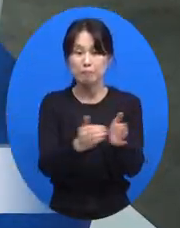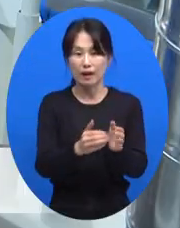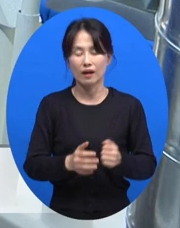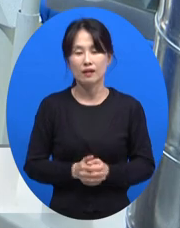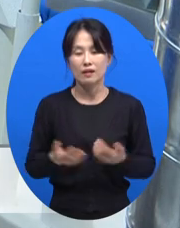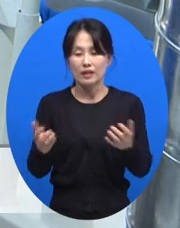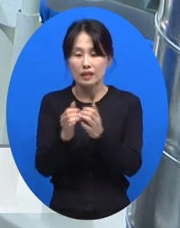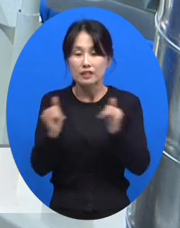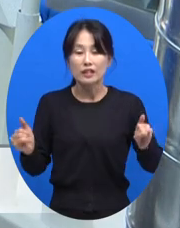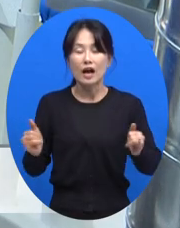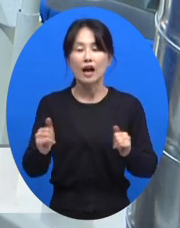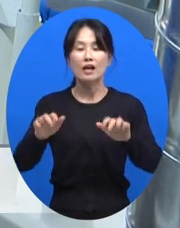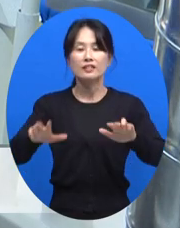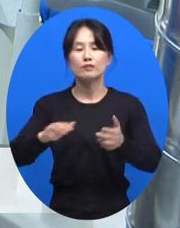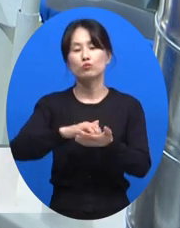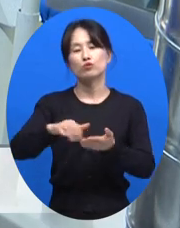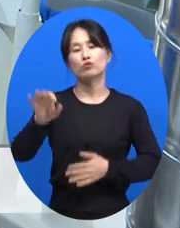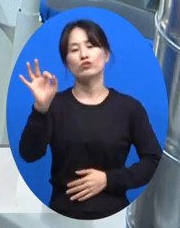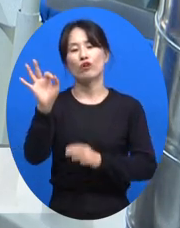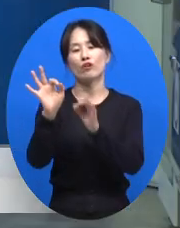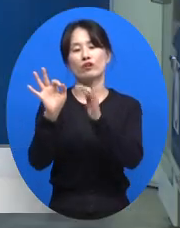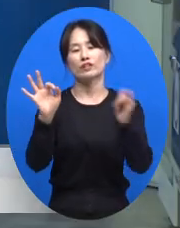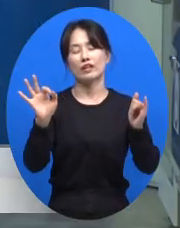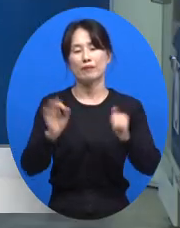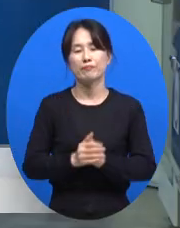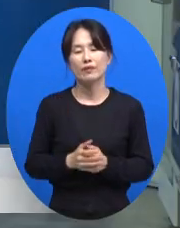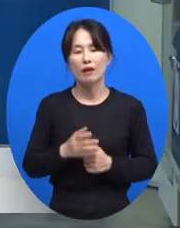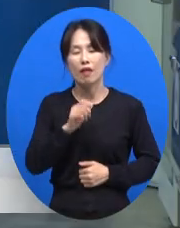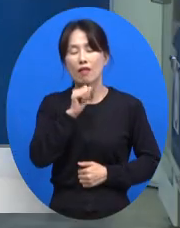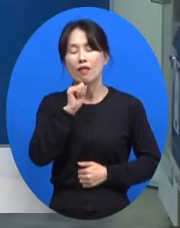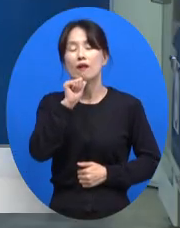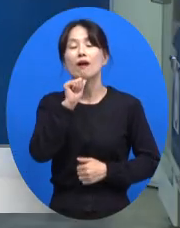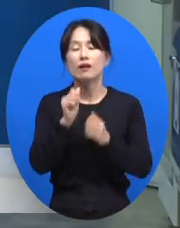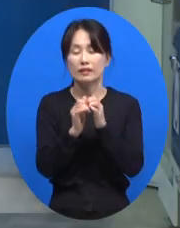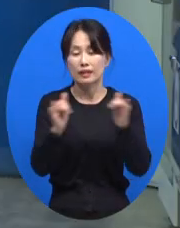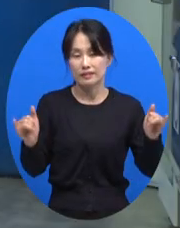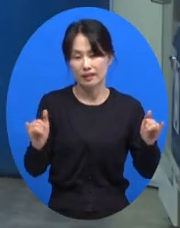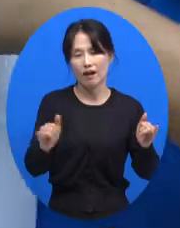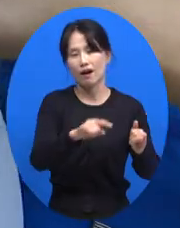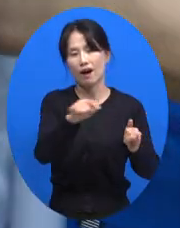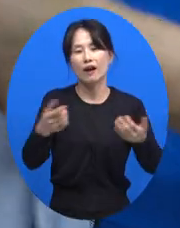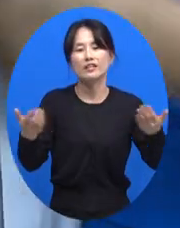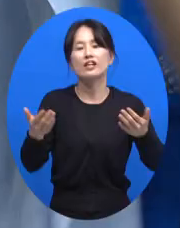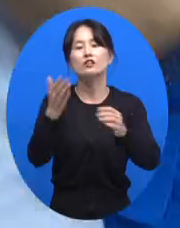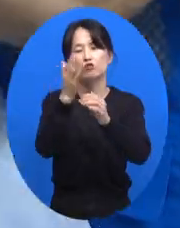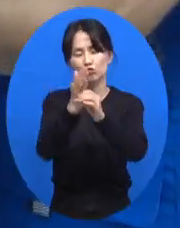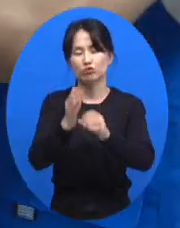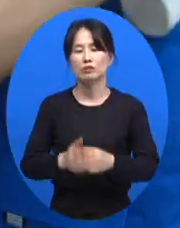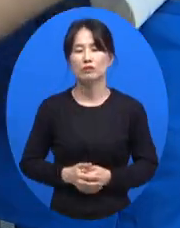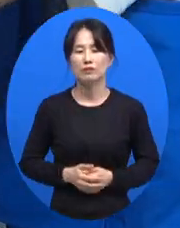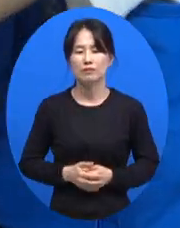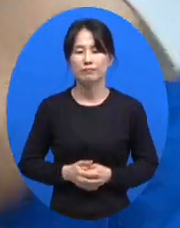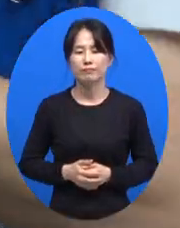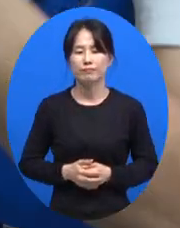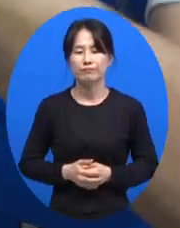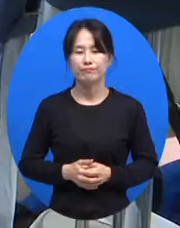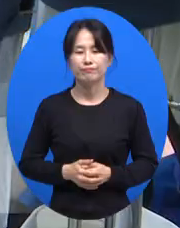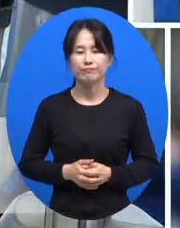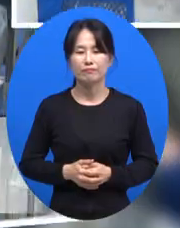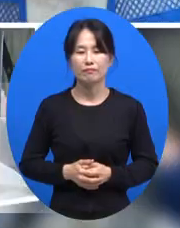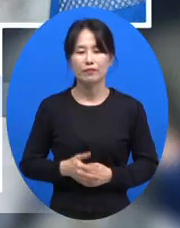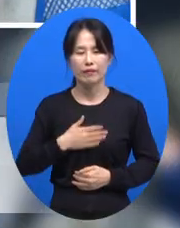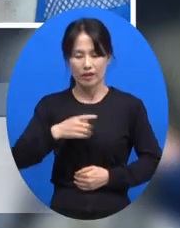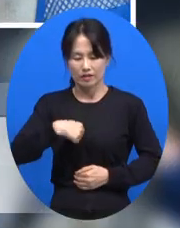이곳 근로자는 현재 10여 명. 모두 이 지역 취약계층 주민들인 것도 여느 세탁소와 다릅니다.